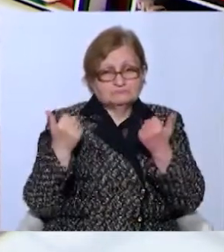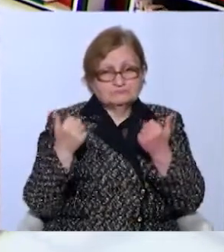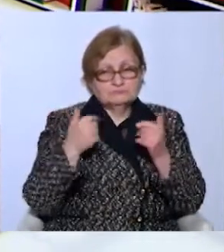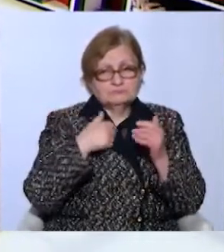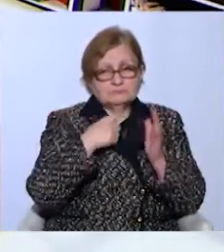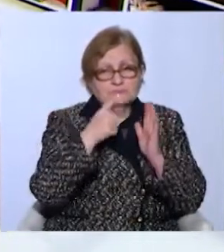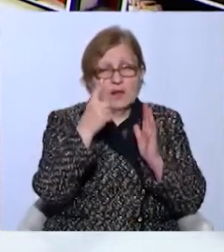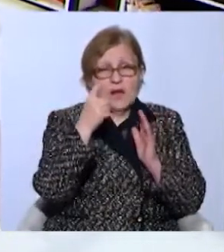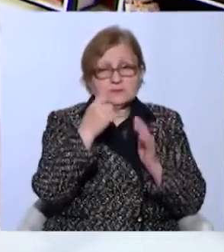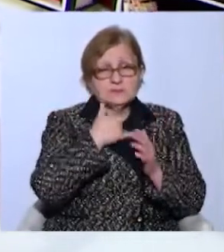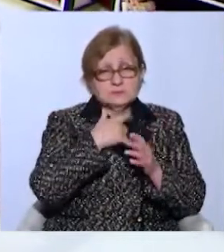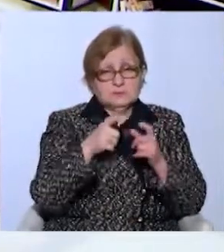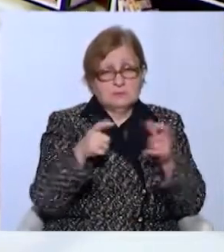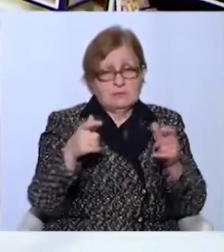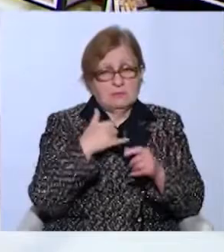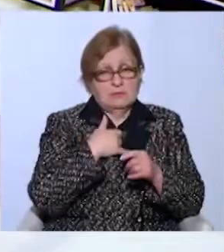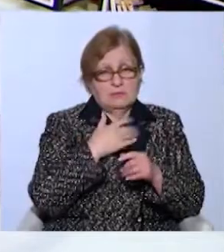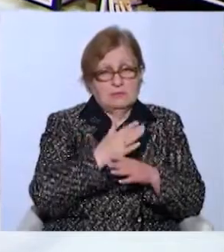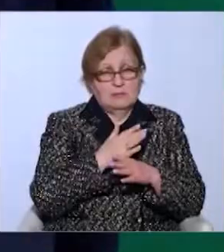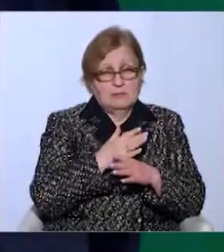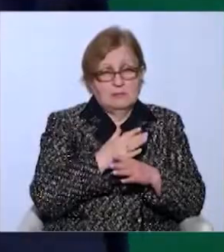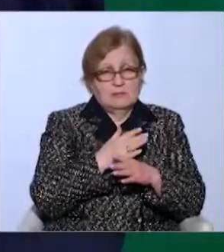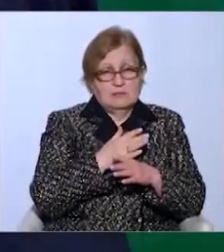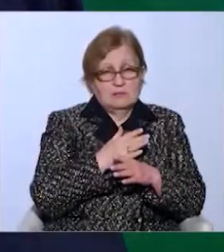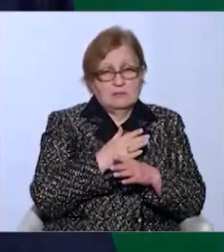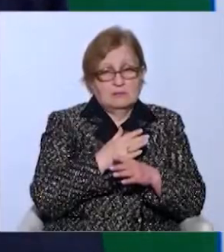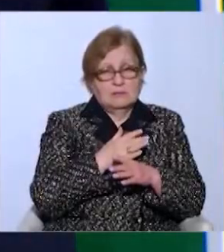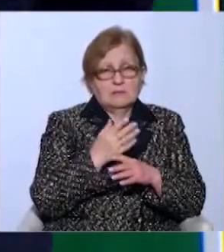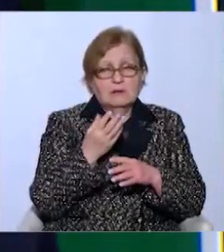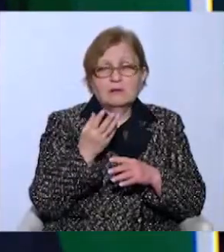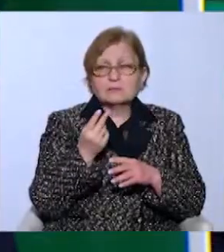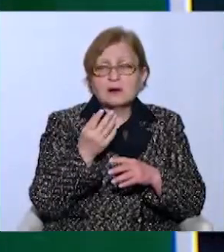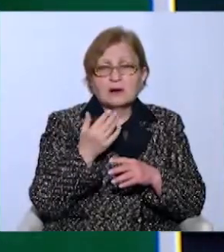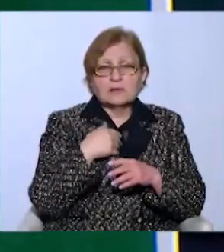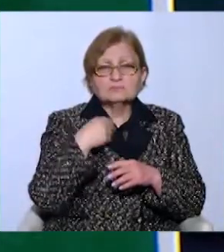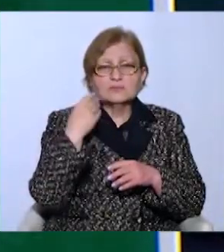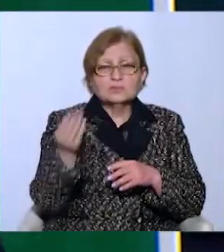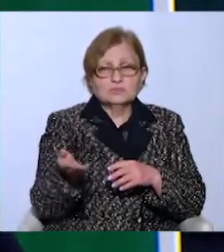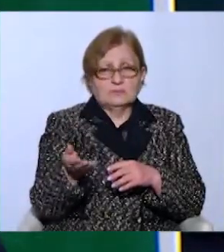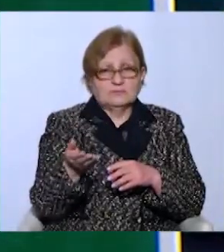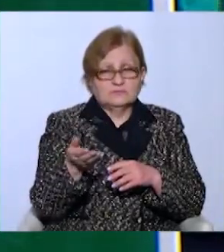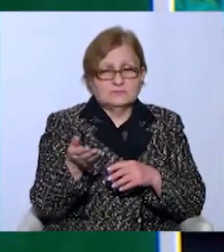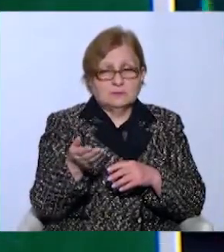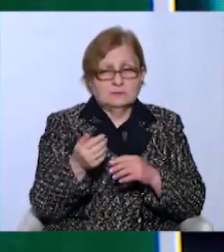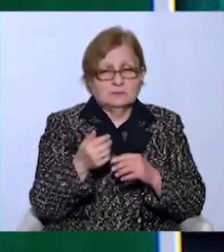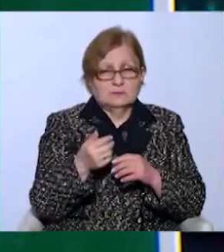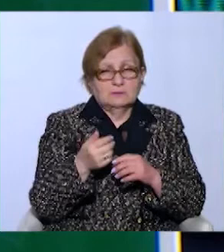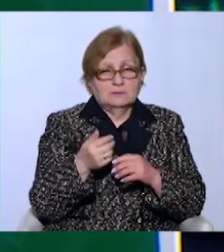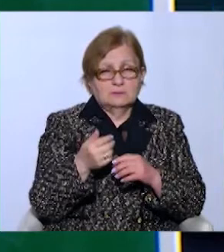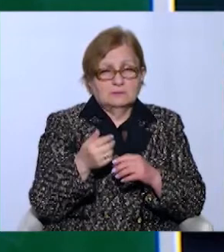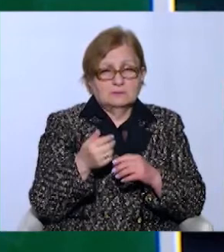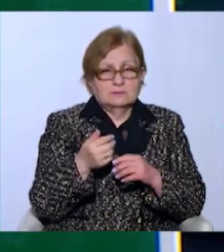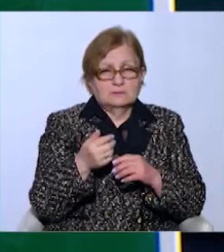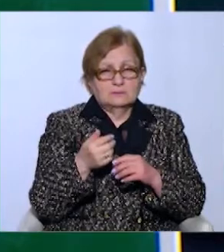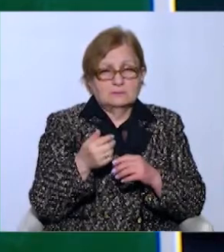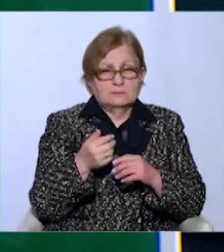უნდა გავწე. 10 პლუს 15, რამდენი უნდა გავწე მე? რამდენი? აი აქ